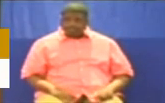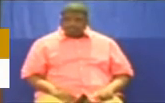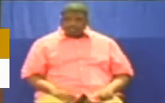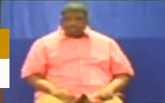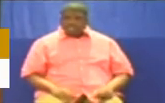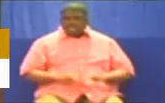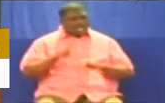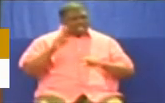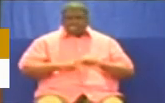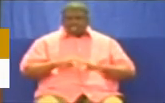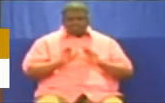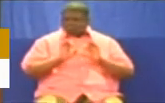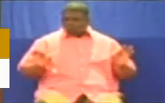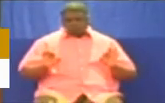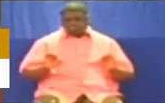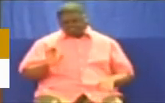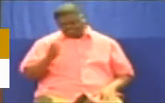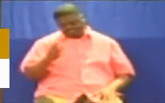haiko sawa kabisa.